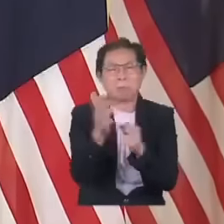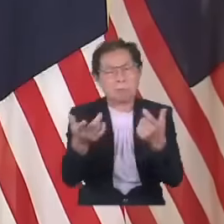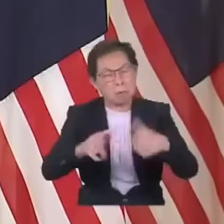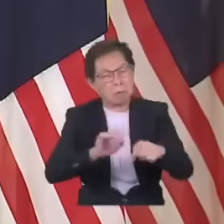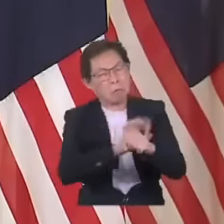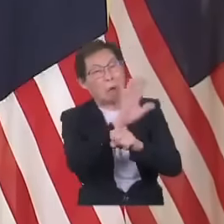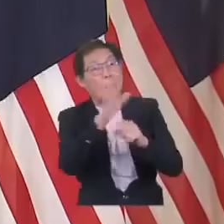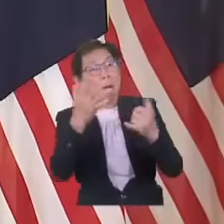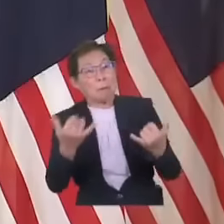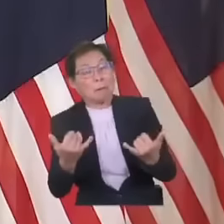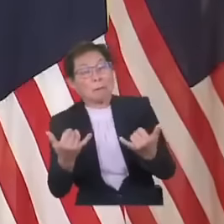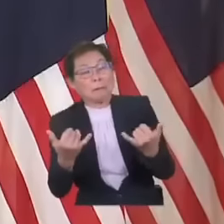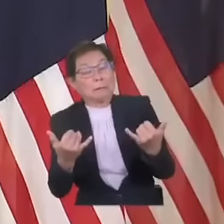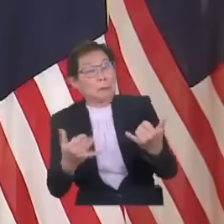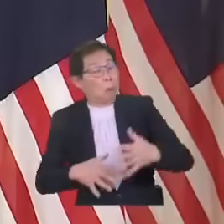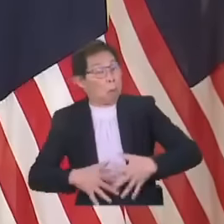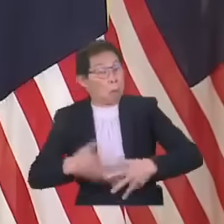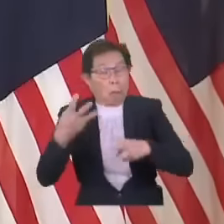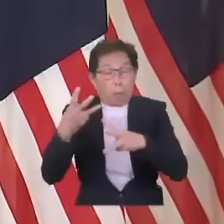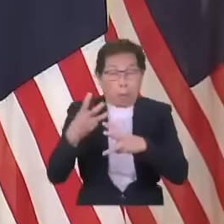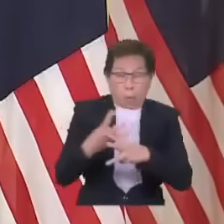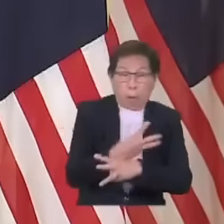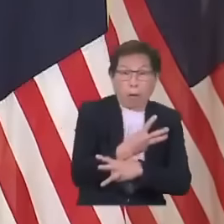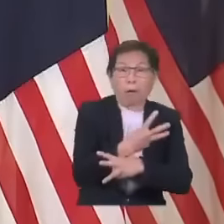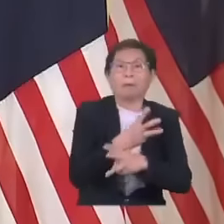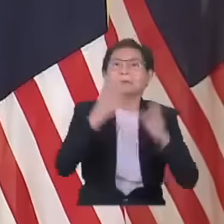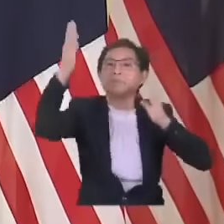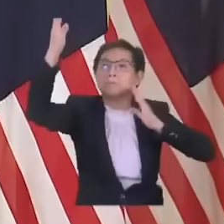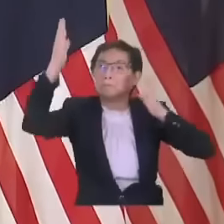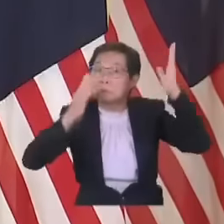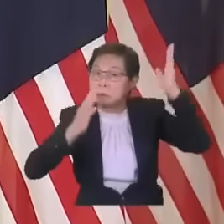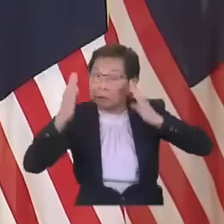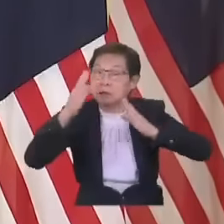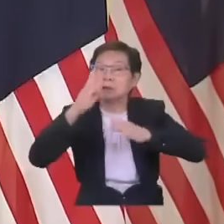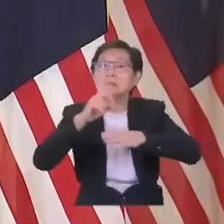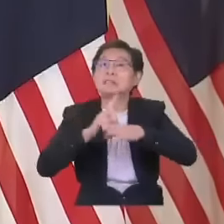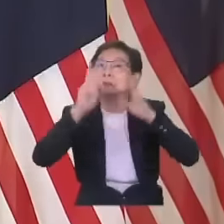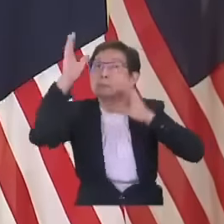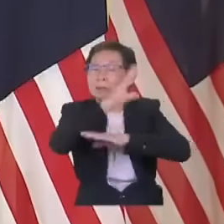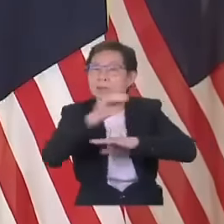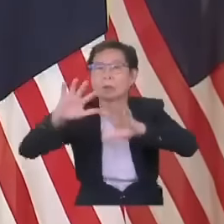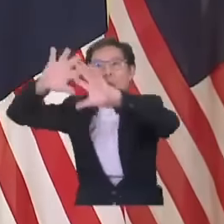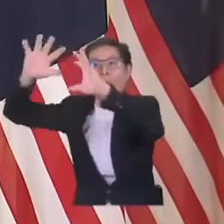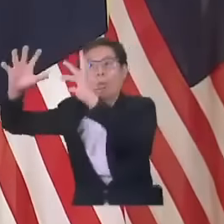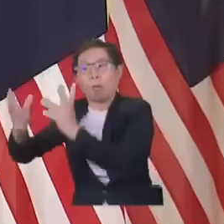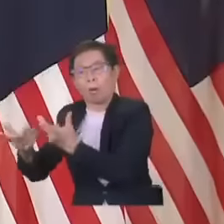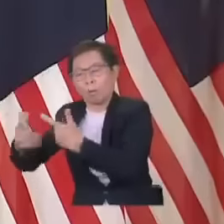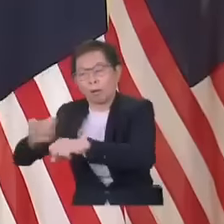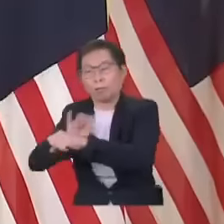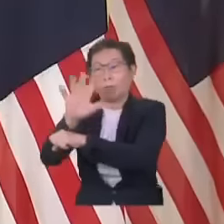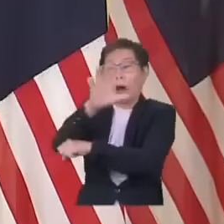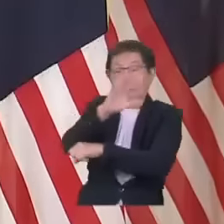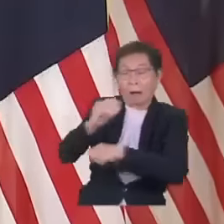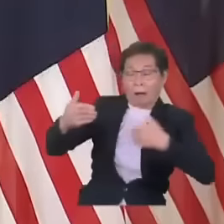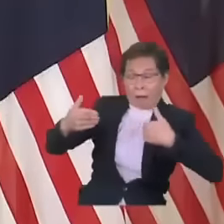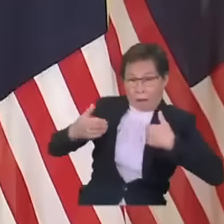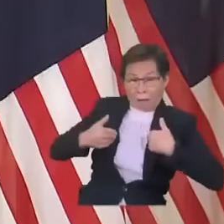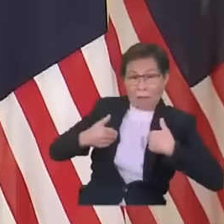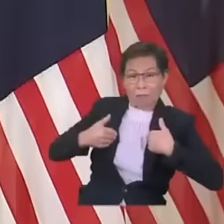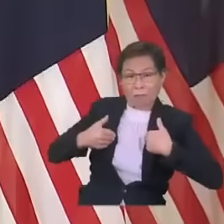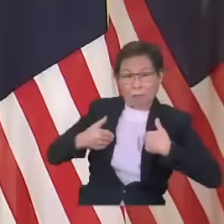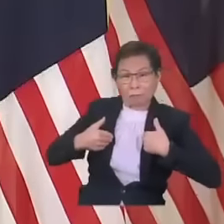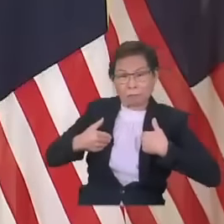yang sedang mengganas Bukan saja di Malaysia bahkan di seluruh dunia ditambah pula dengan